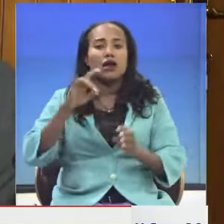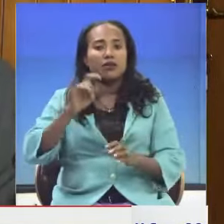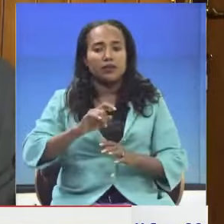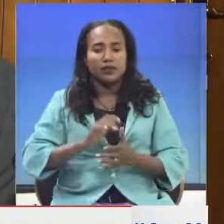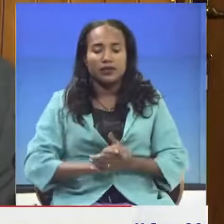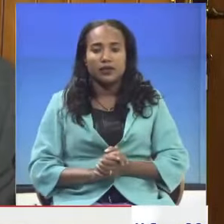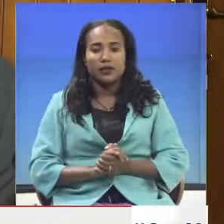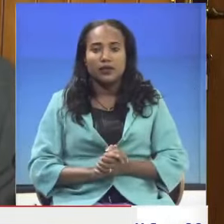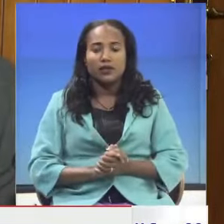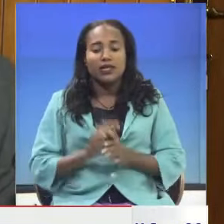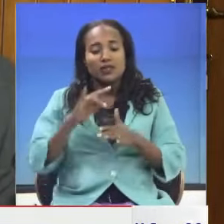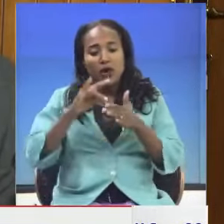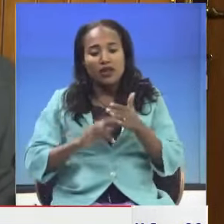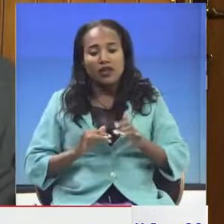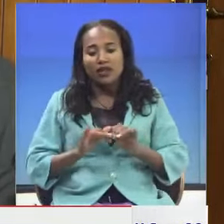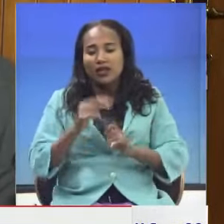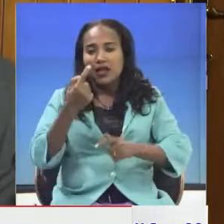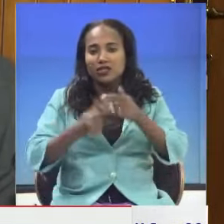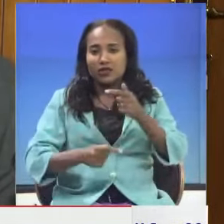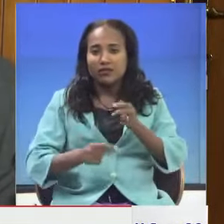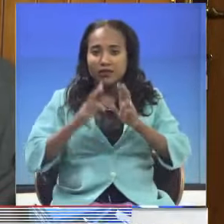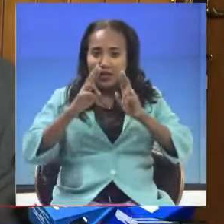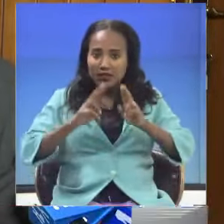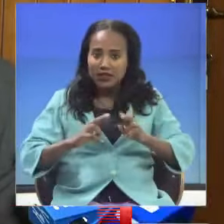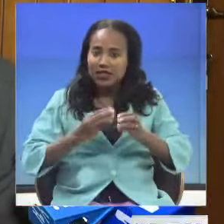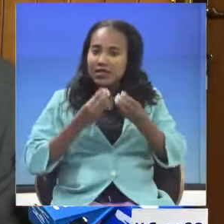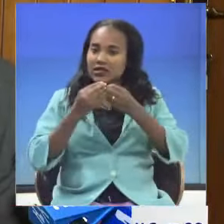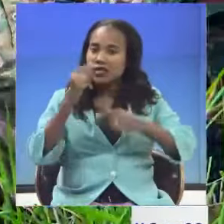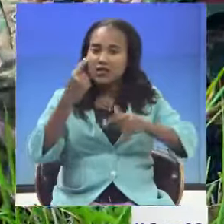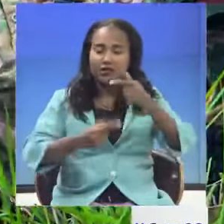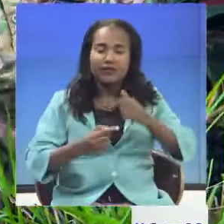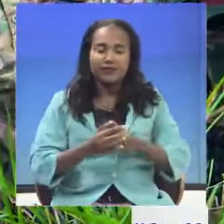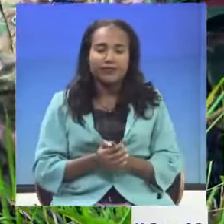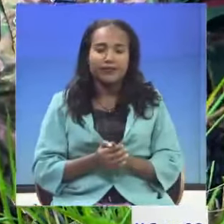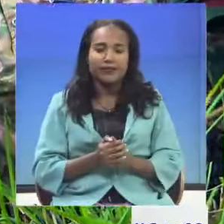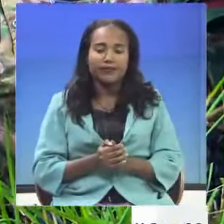ማድረግ አለበት። ተዋርደን ልንቀጥል አንችልም። ክብራችንን ልንሸጥ አይገባንም።